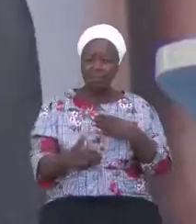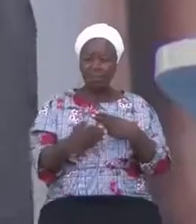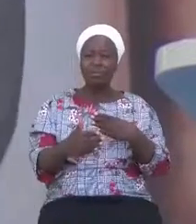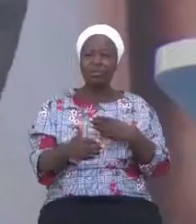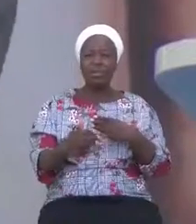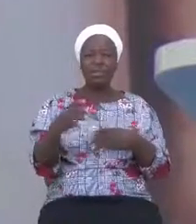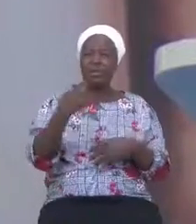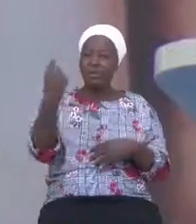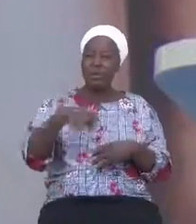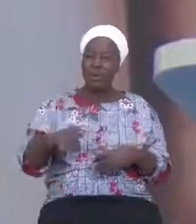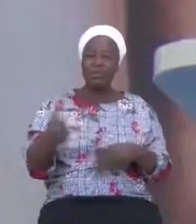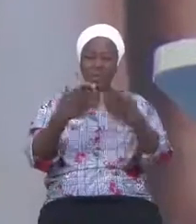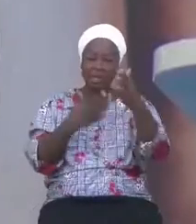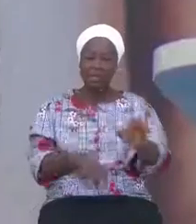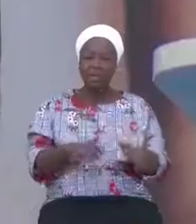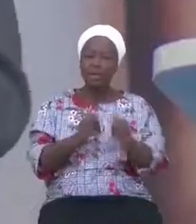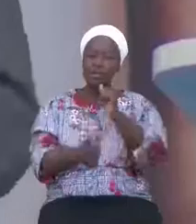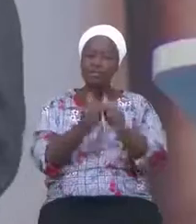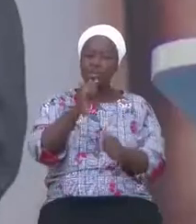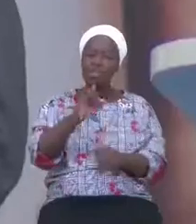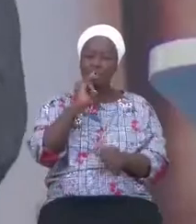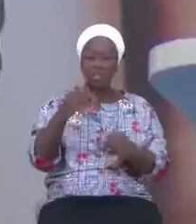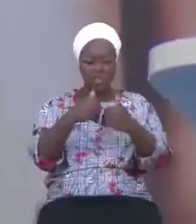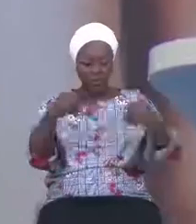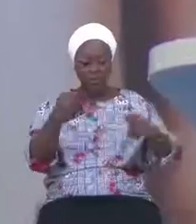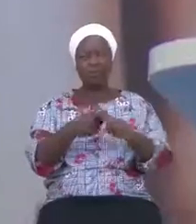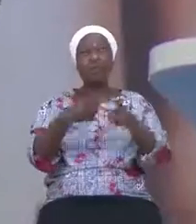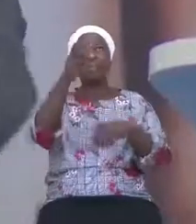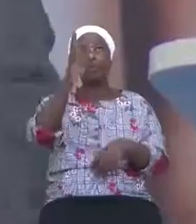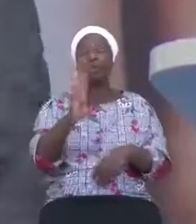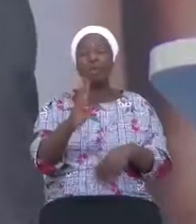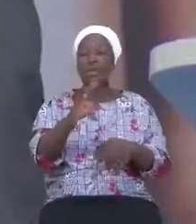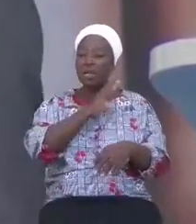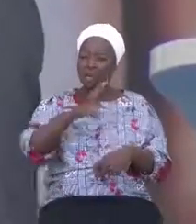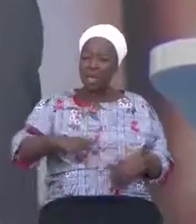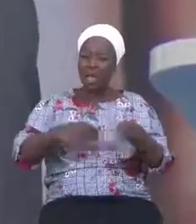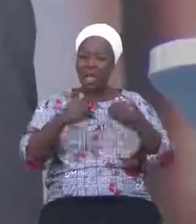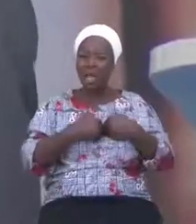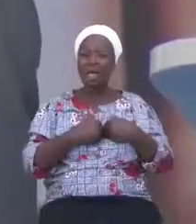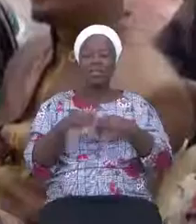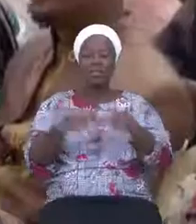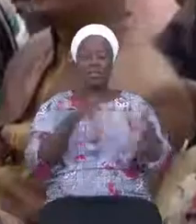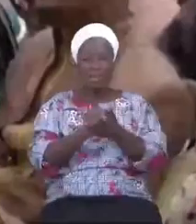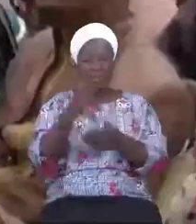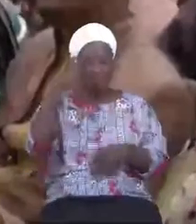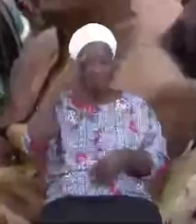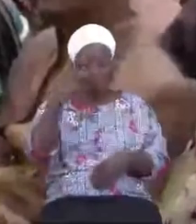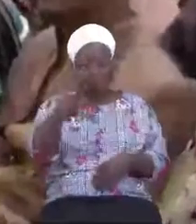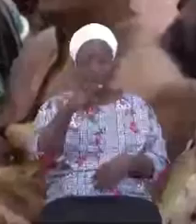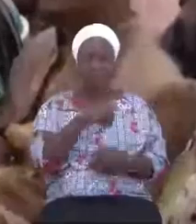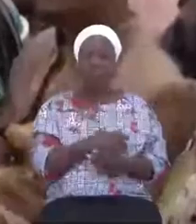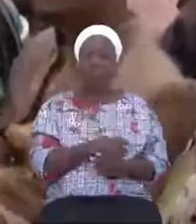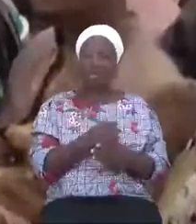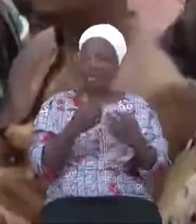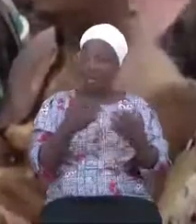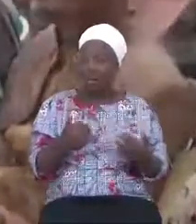complète, pour toujours, qui est la séparation de Dieu, Christ a déjà porté ça pour toi.